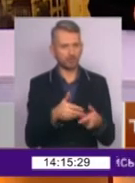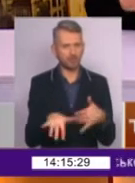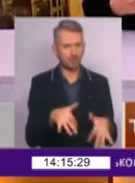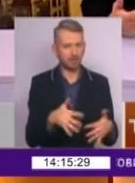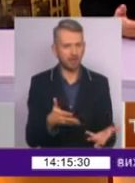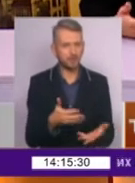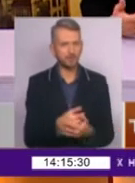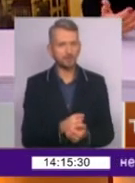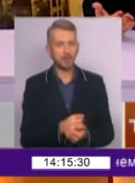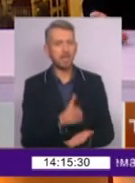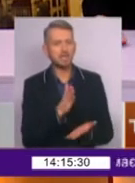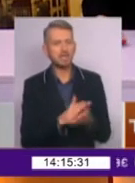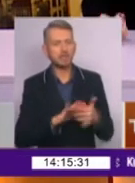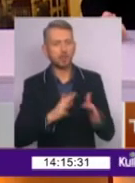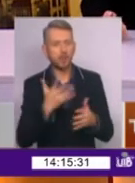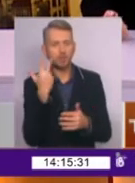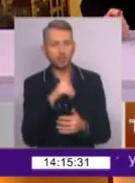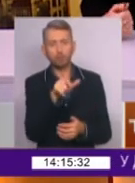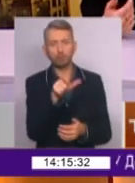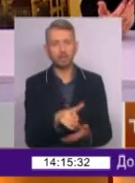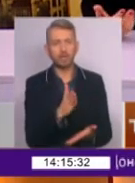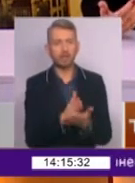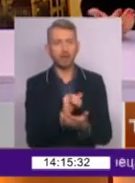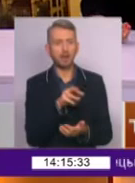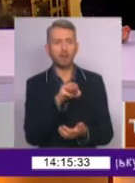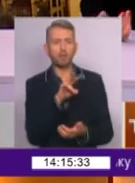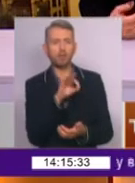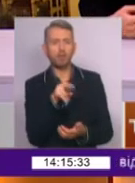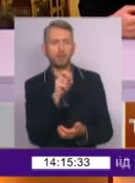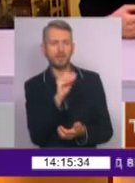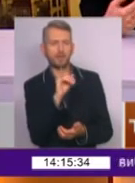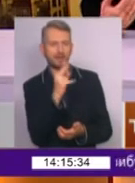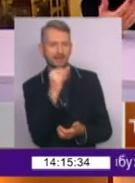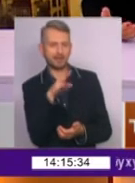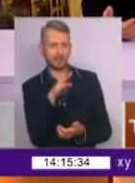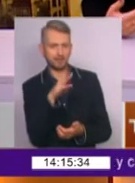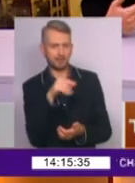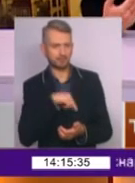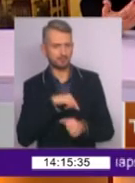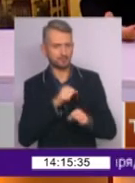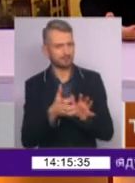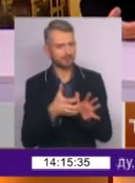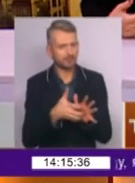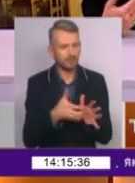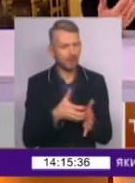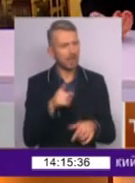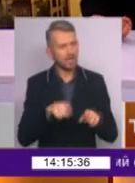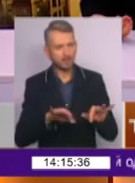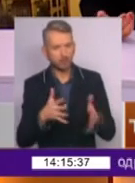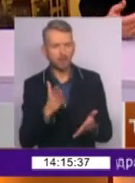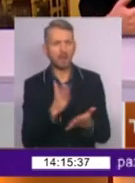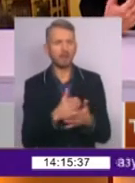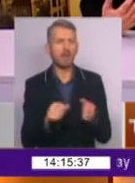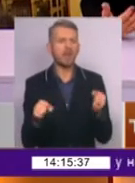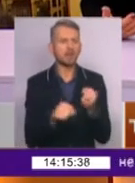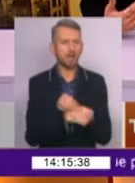Скомпрометований. Звичайно, є ситуації, коли є в людини імунодефіцит, але це рідкісна ситуація. Є, коли є травми черепа, але це теж